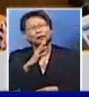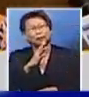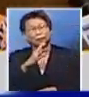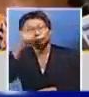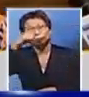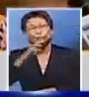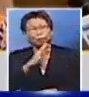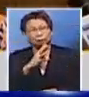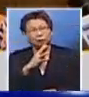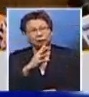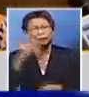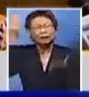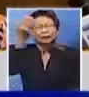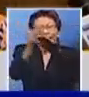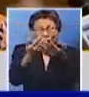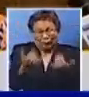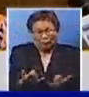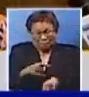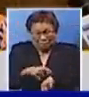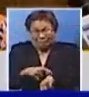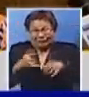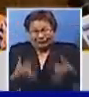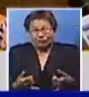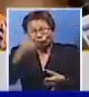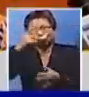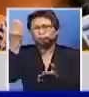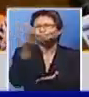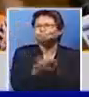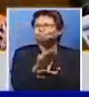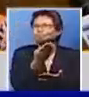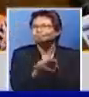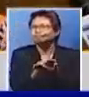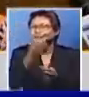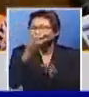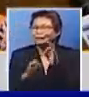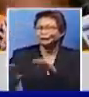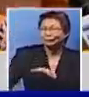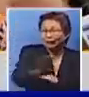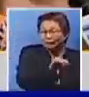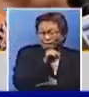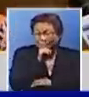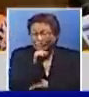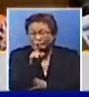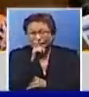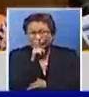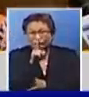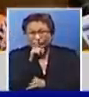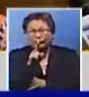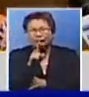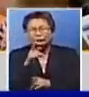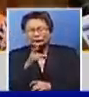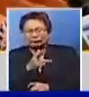bahawa tiba masanya untuk mereka membuktikan jika mereka benar-benar representatif